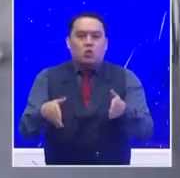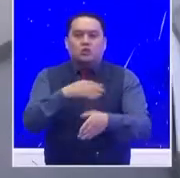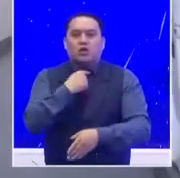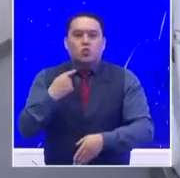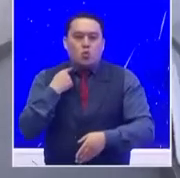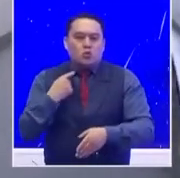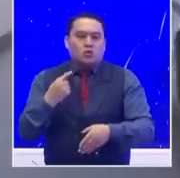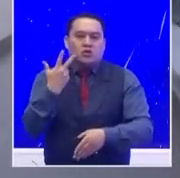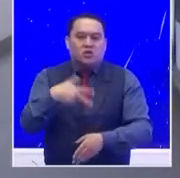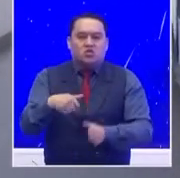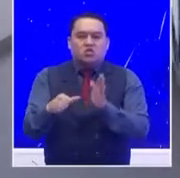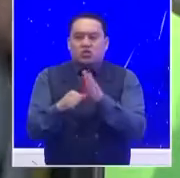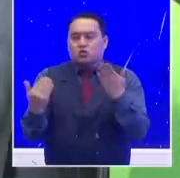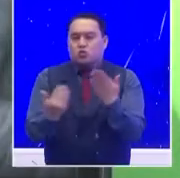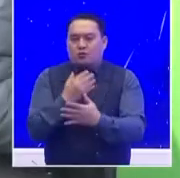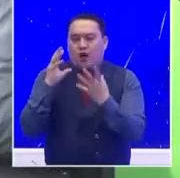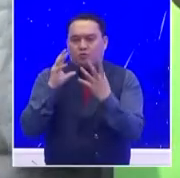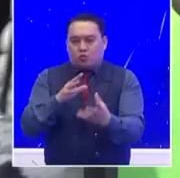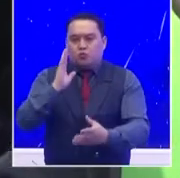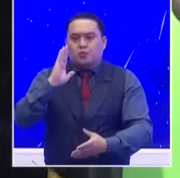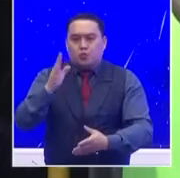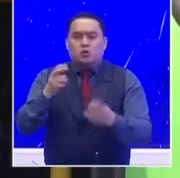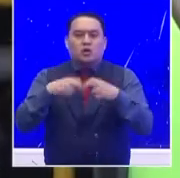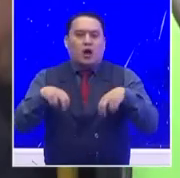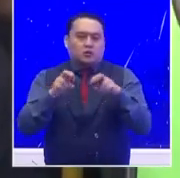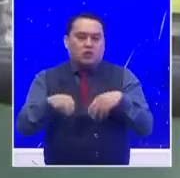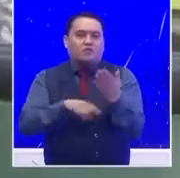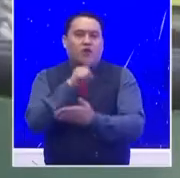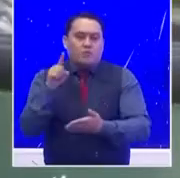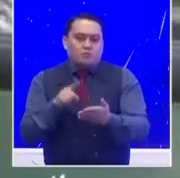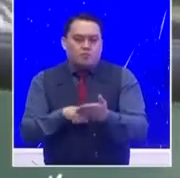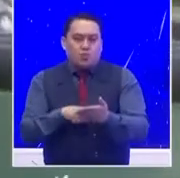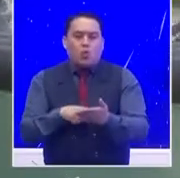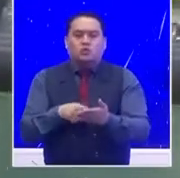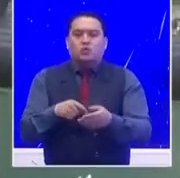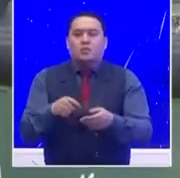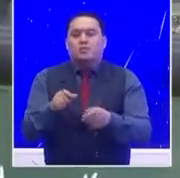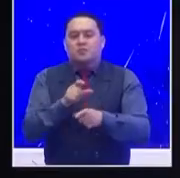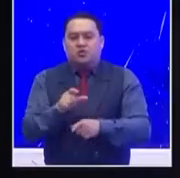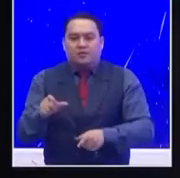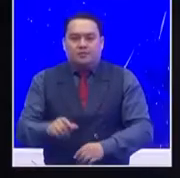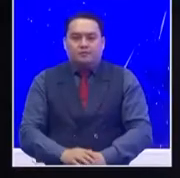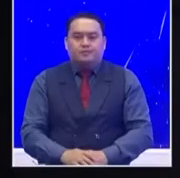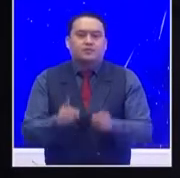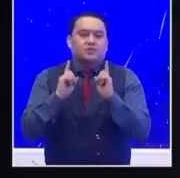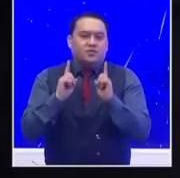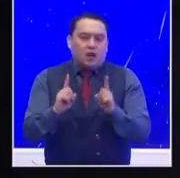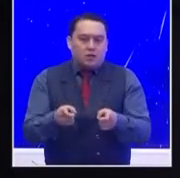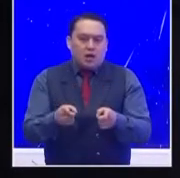выйдут 36 современных автобусов рассматривается также вопрос билетирования пассажиров согласно